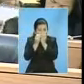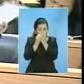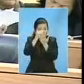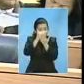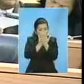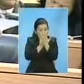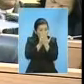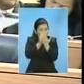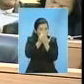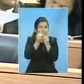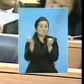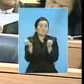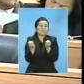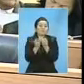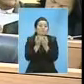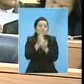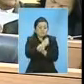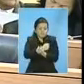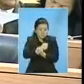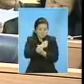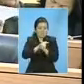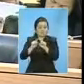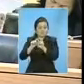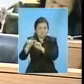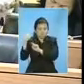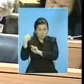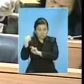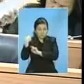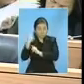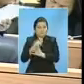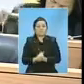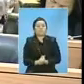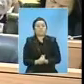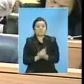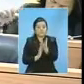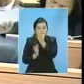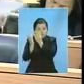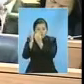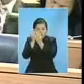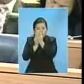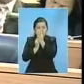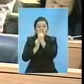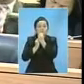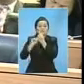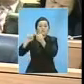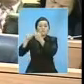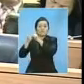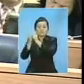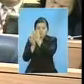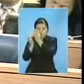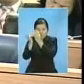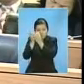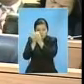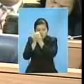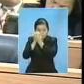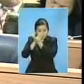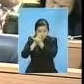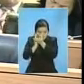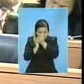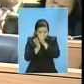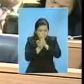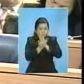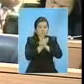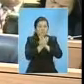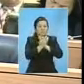เราเจ็บปวดมามากแล้วเราเรียนรู้จากความเจ็บปวดของเพื่อนทั้งโลกแล้วเรามาหันหน้